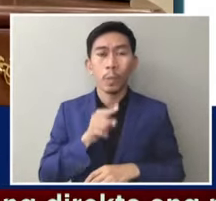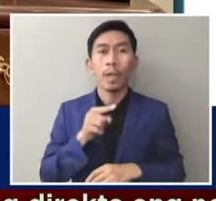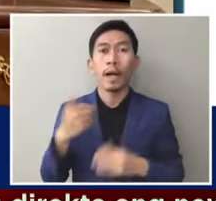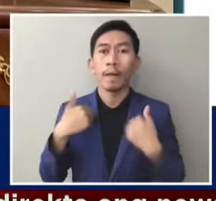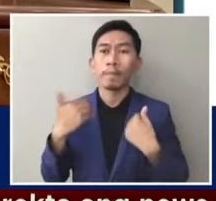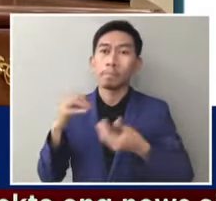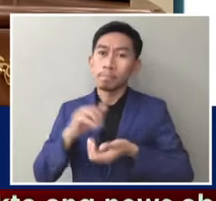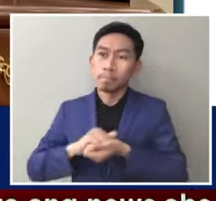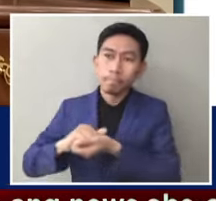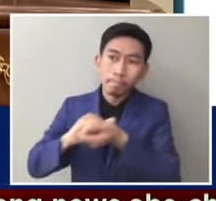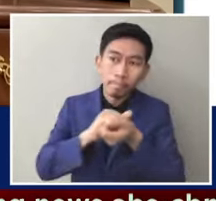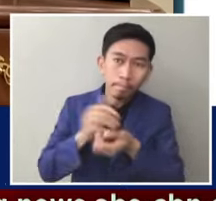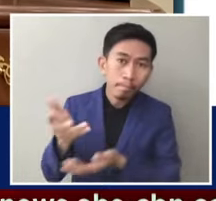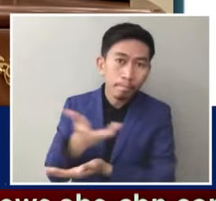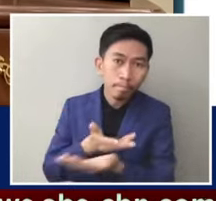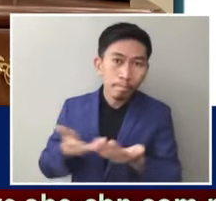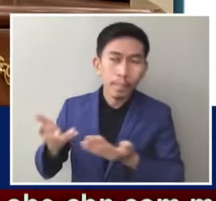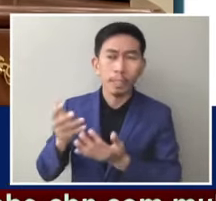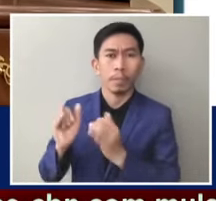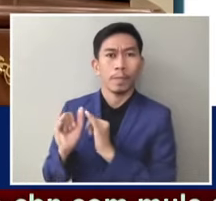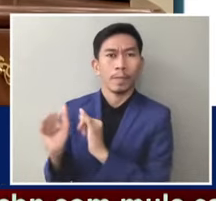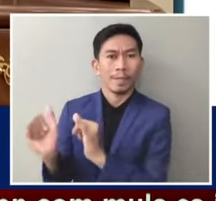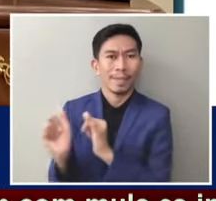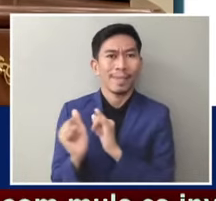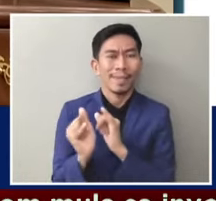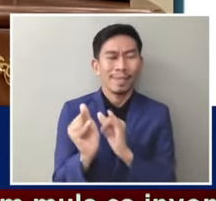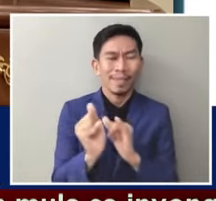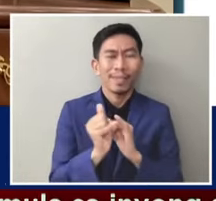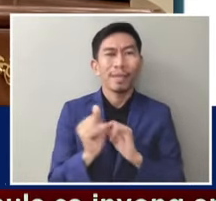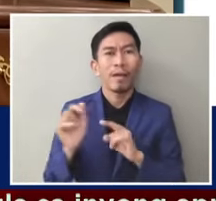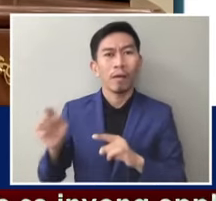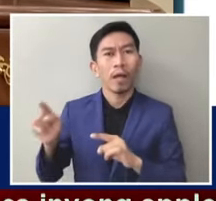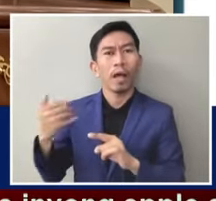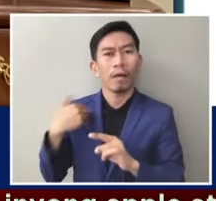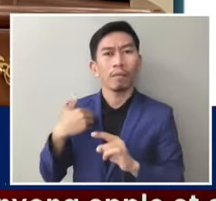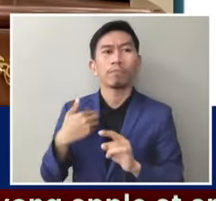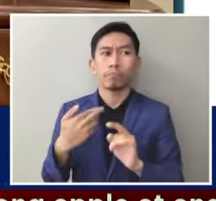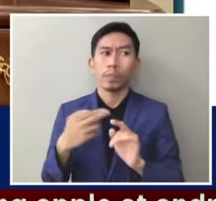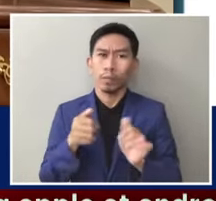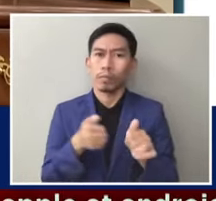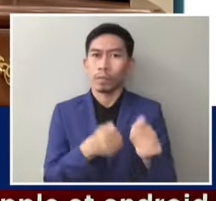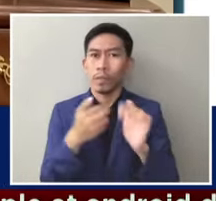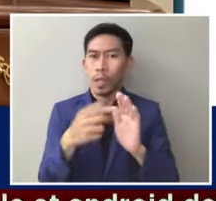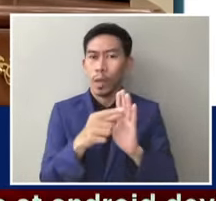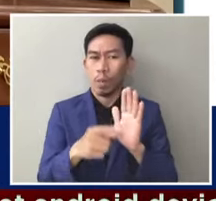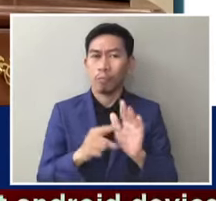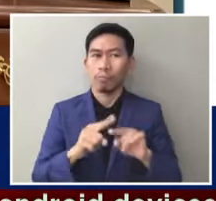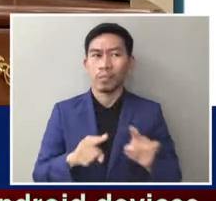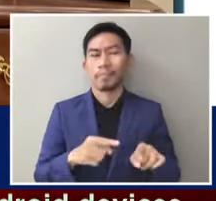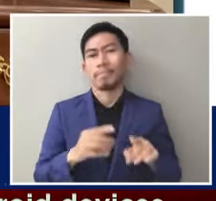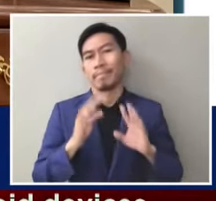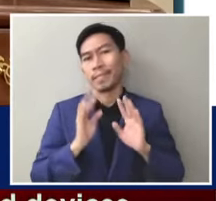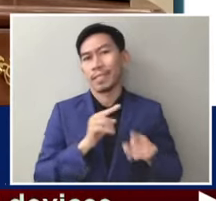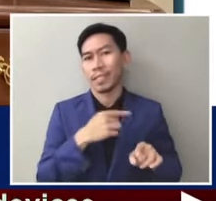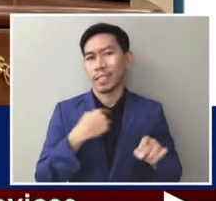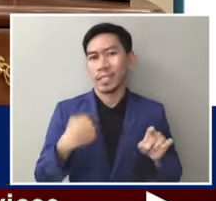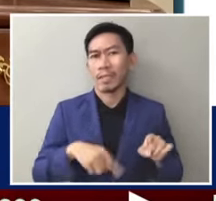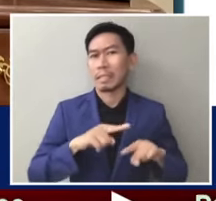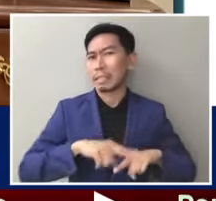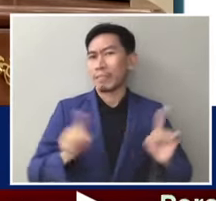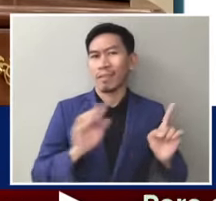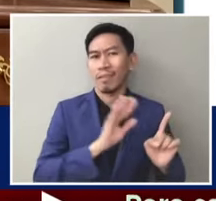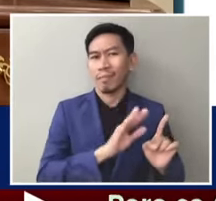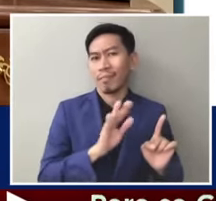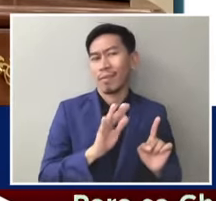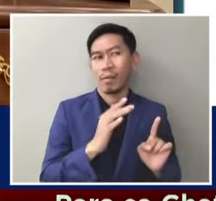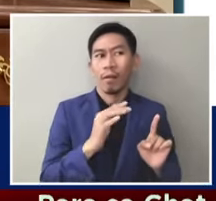allies who believe in the same rule of law. It's very unfortunate that China looks at this in that is directed towards